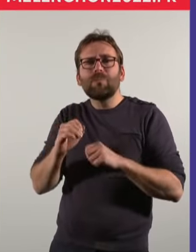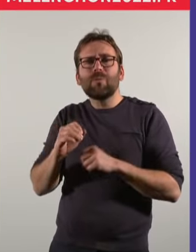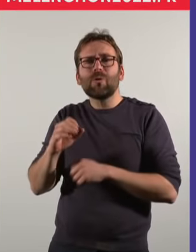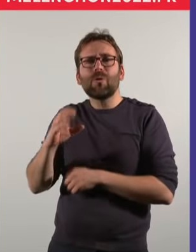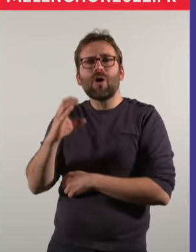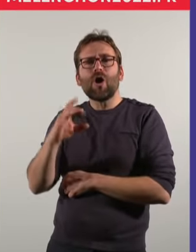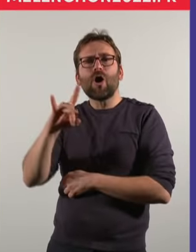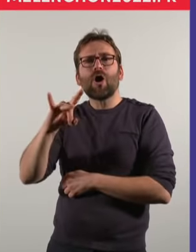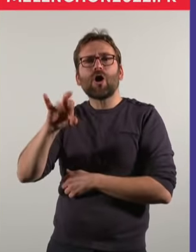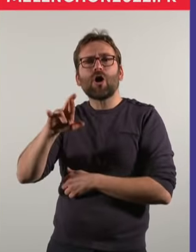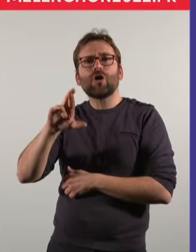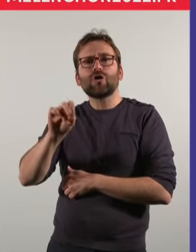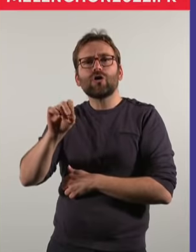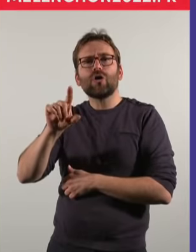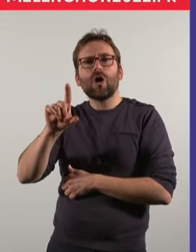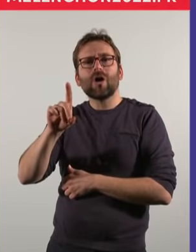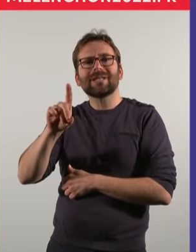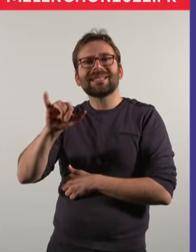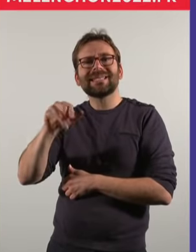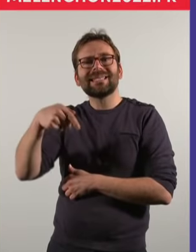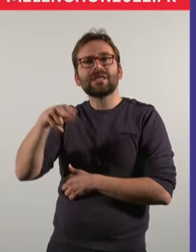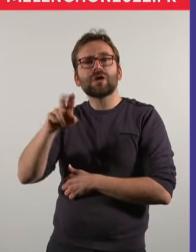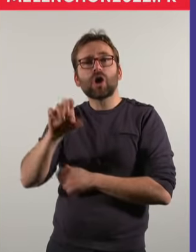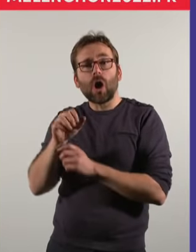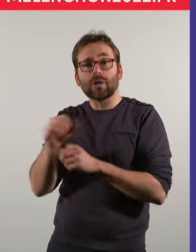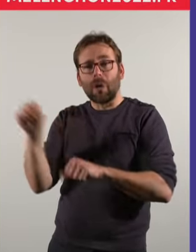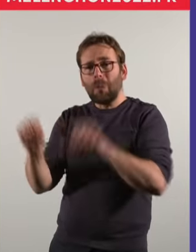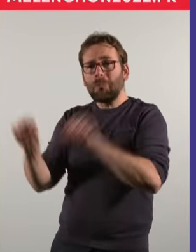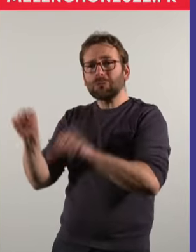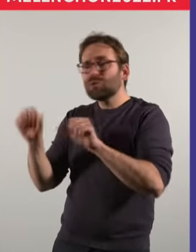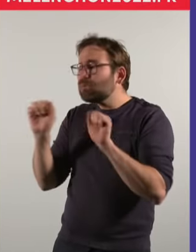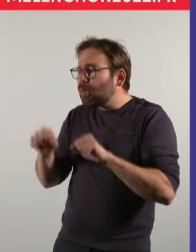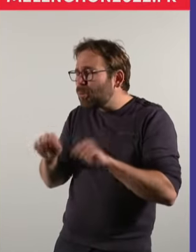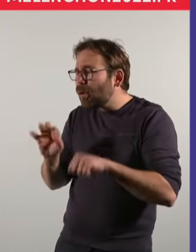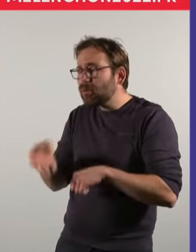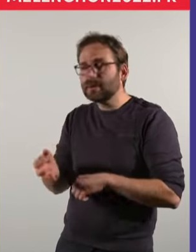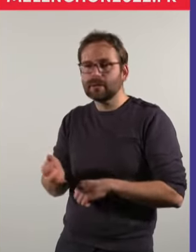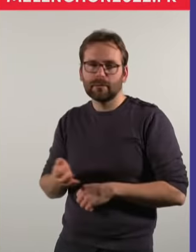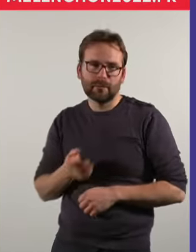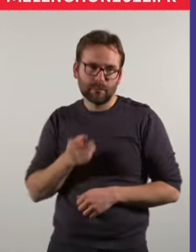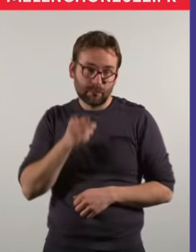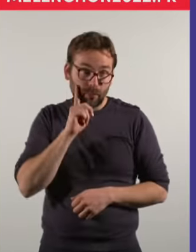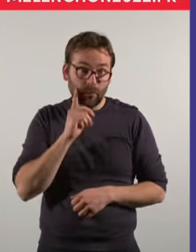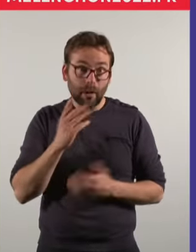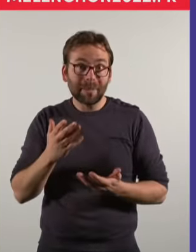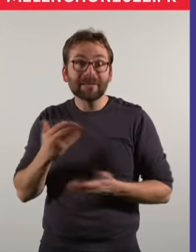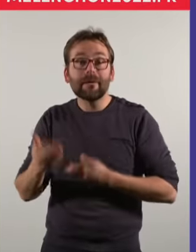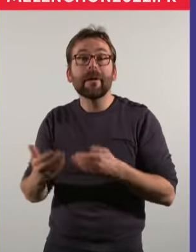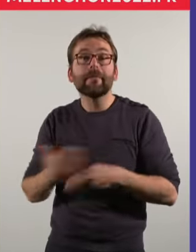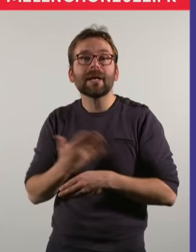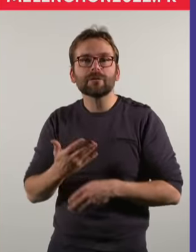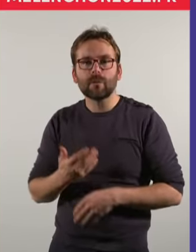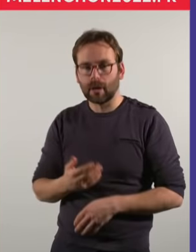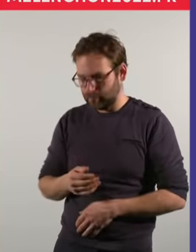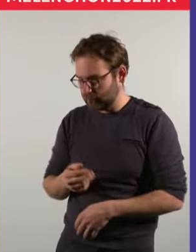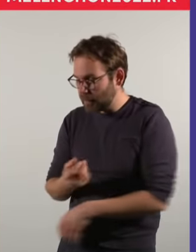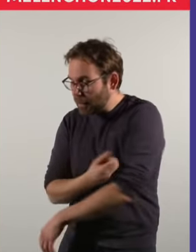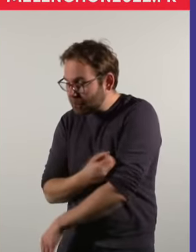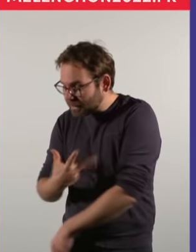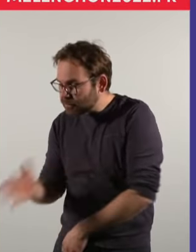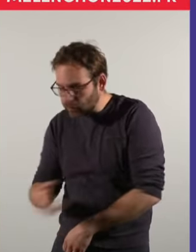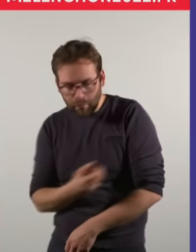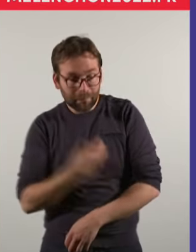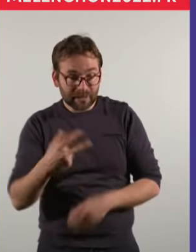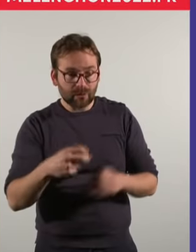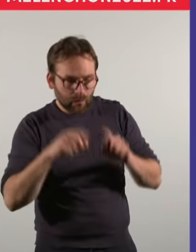foutre du chlordécone partout, qui est un pesticide dans les plantations, parce que maintenant, quand vous faites une prise de sang et que vous trouvez du